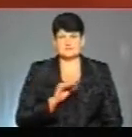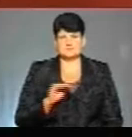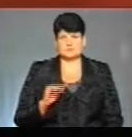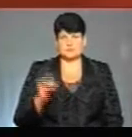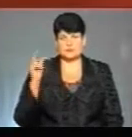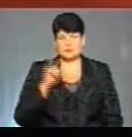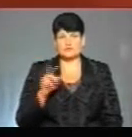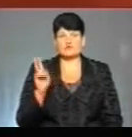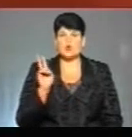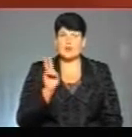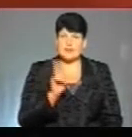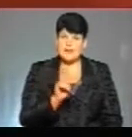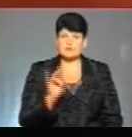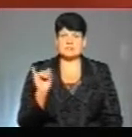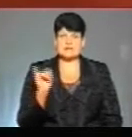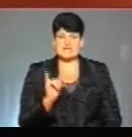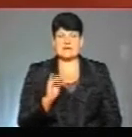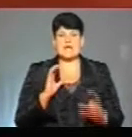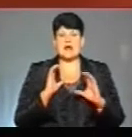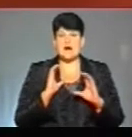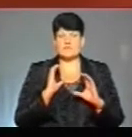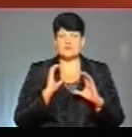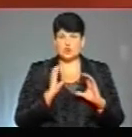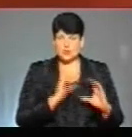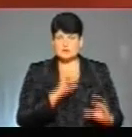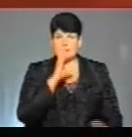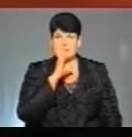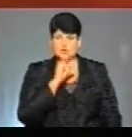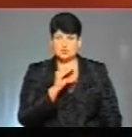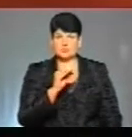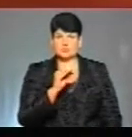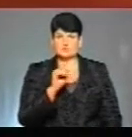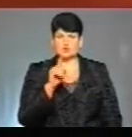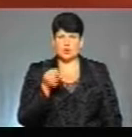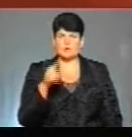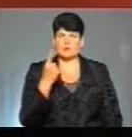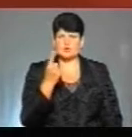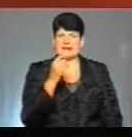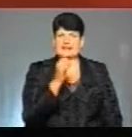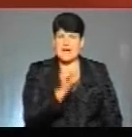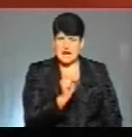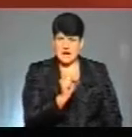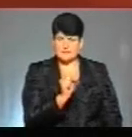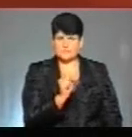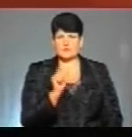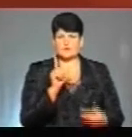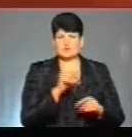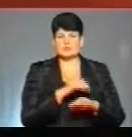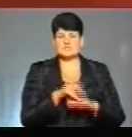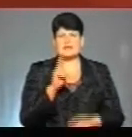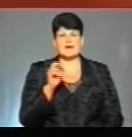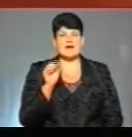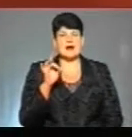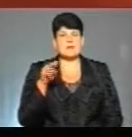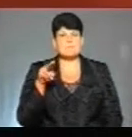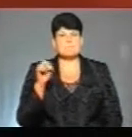усім школярам у тролейбусах та автобусних маршрутах номеру 1А. Вони курсують від вулиці Карпенка через